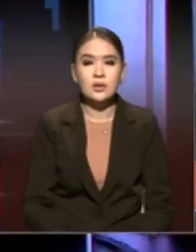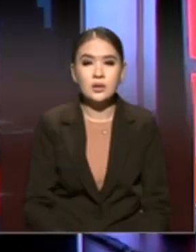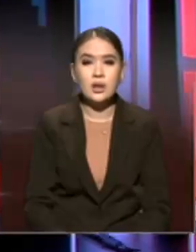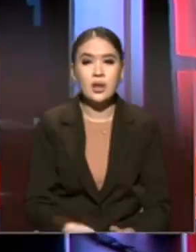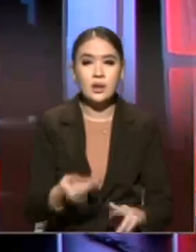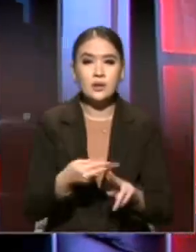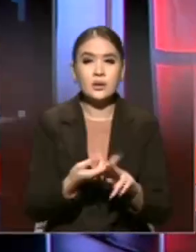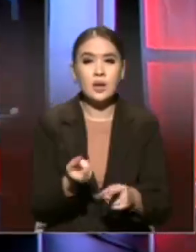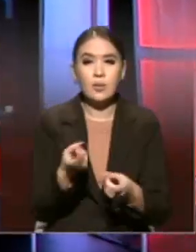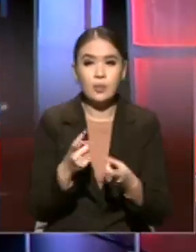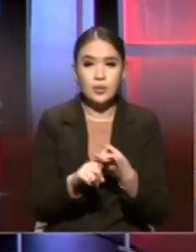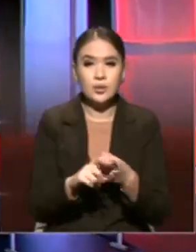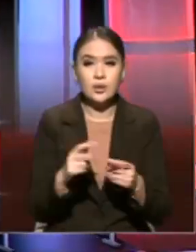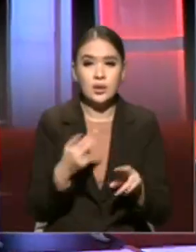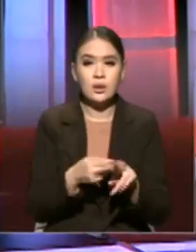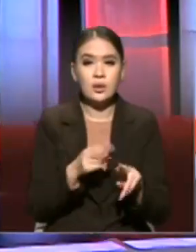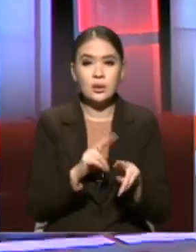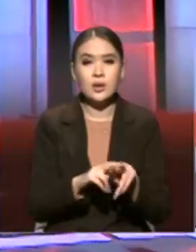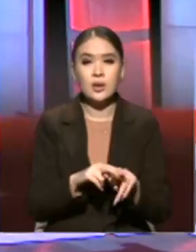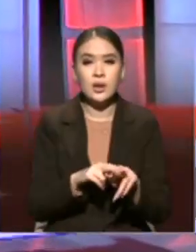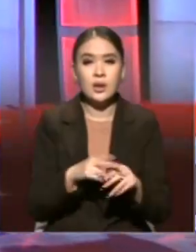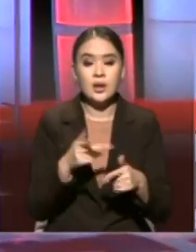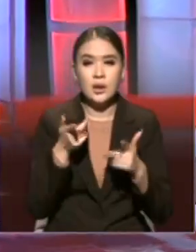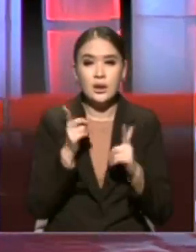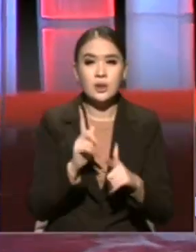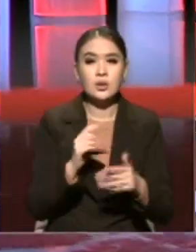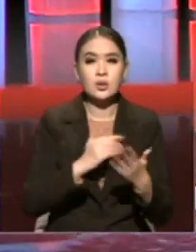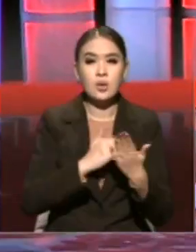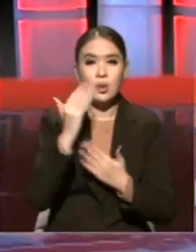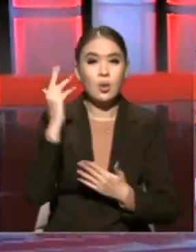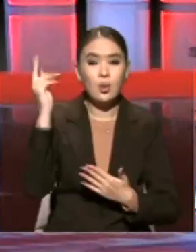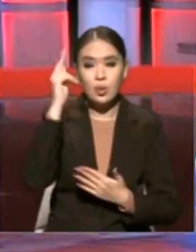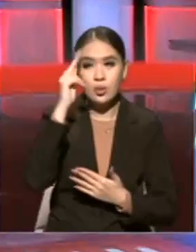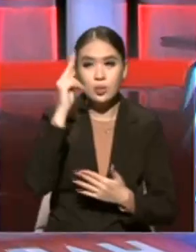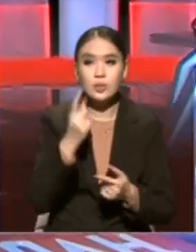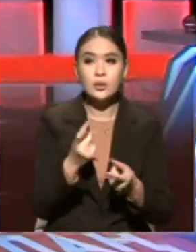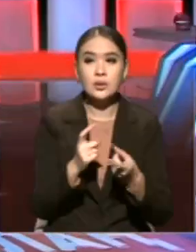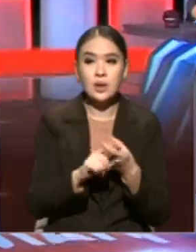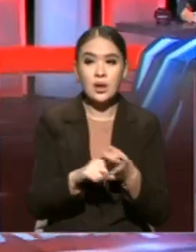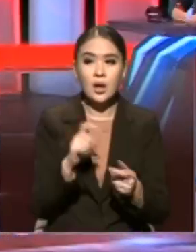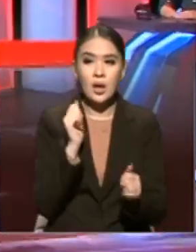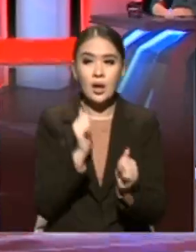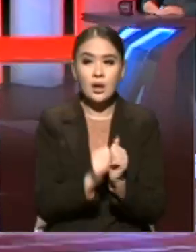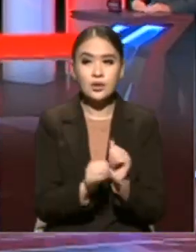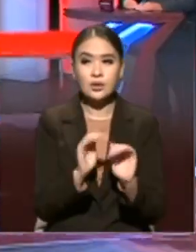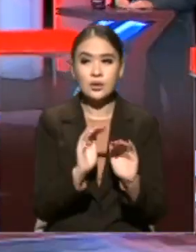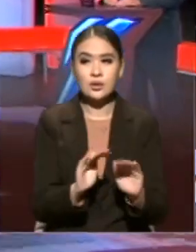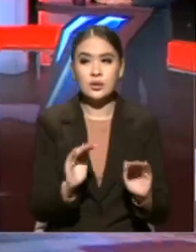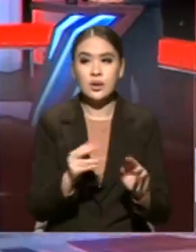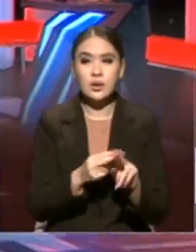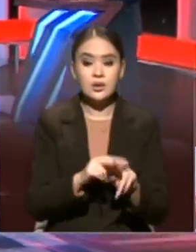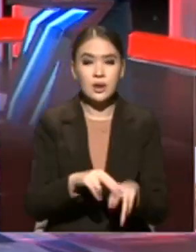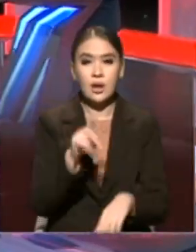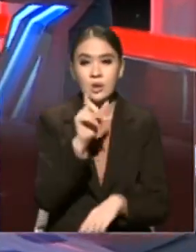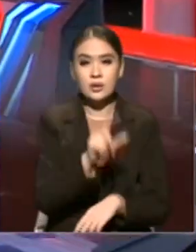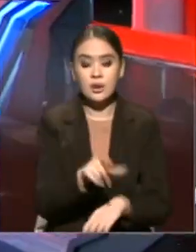енді қараңыздар, біздің жаңаға келісімнің аясында жоғары оқу орындарымен әрбір отан алдында қызмет өткерген